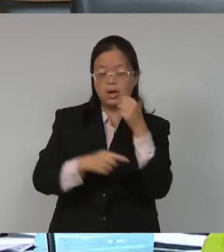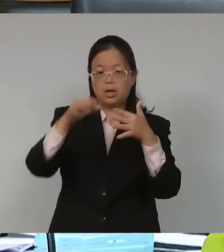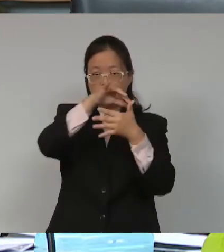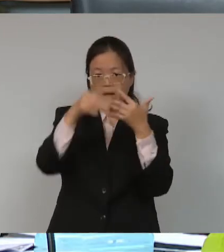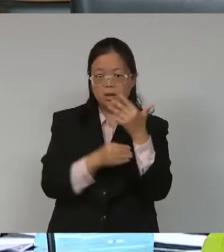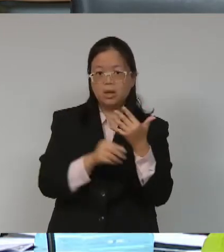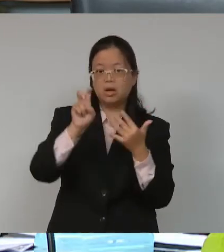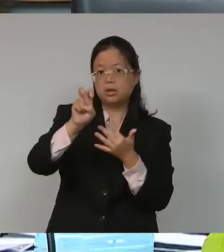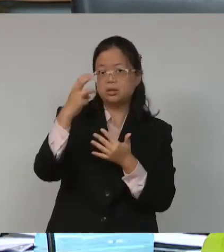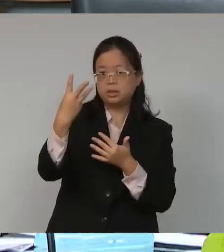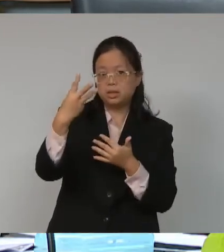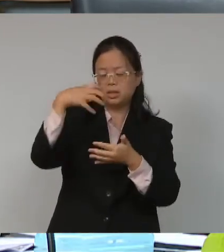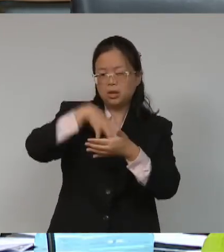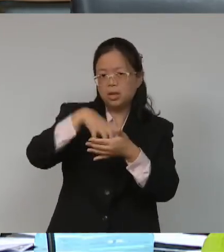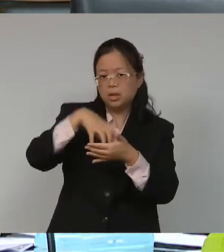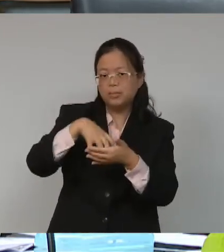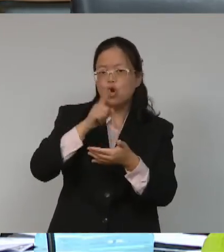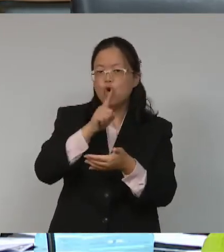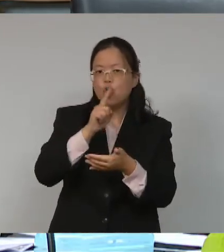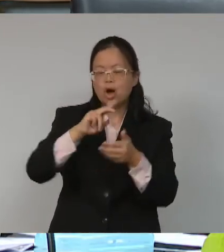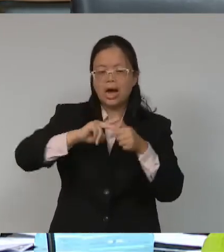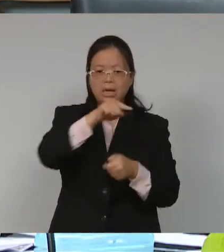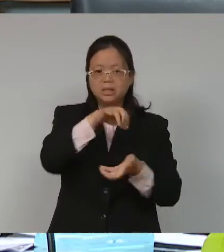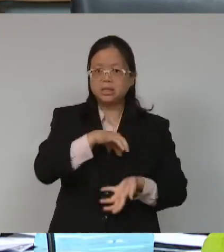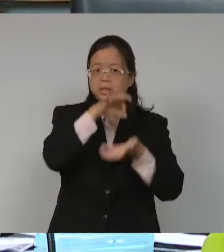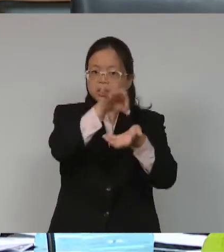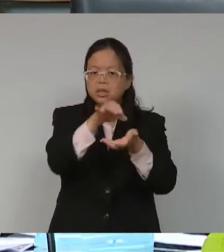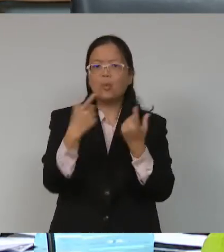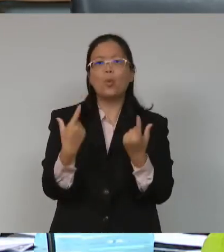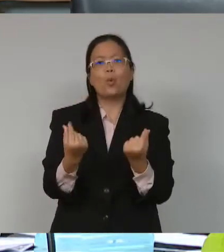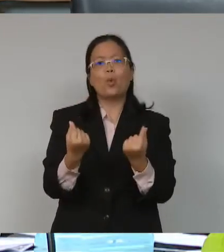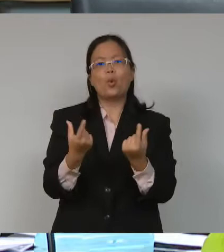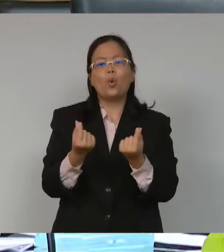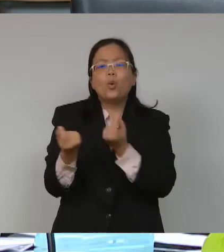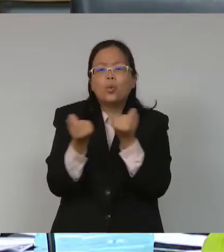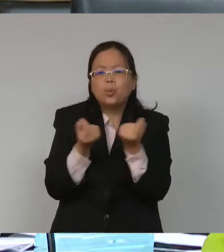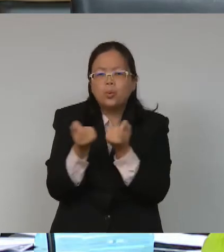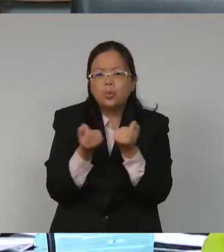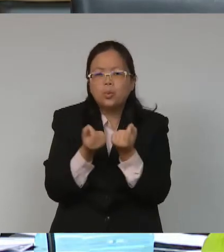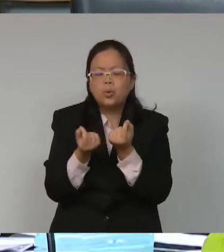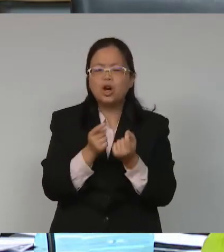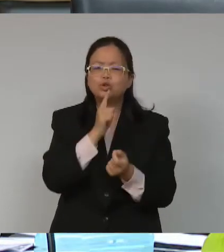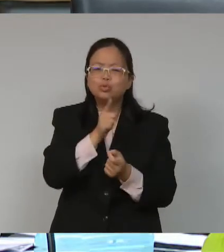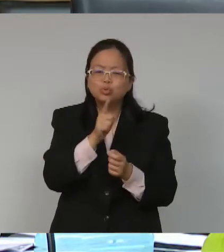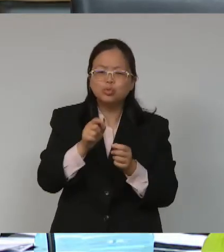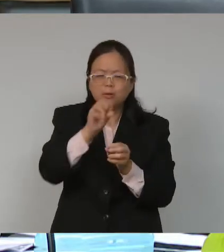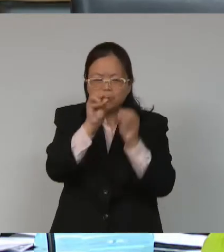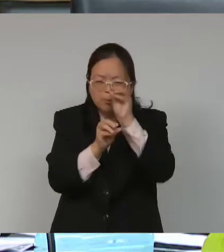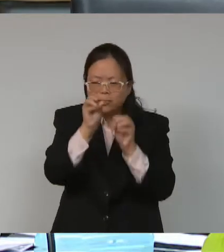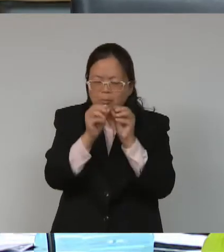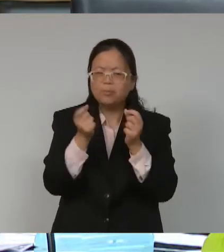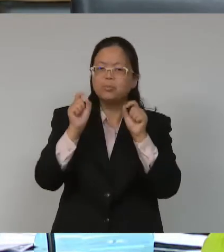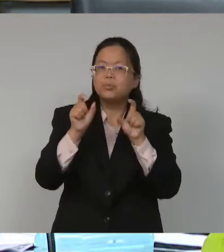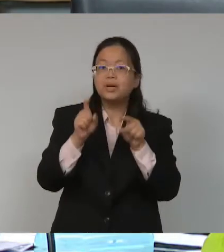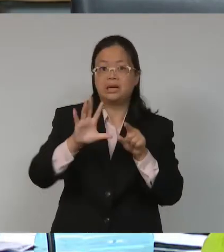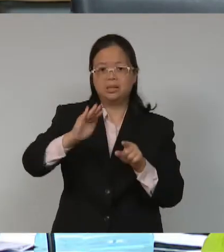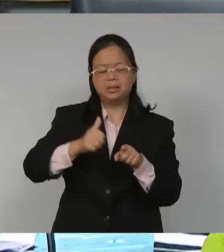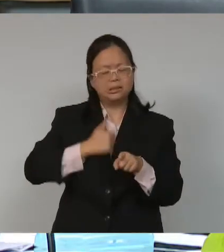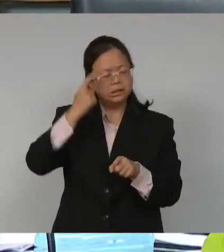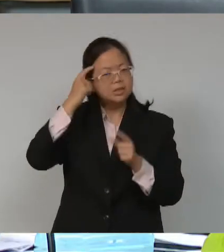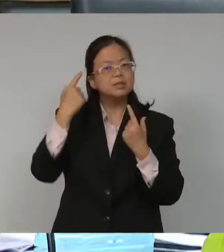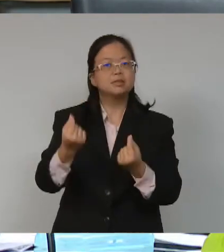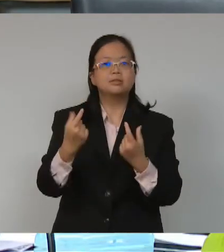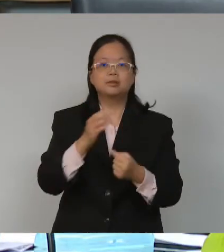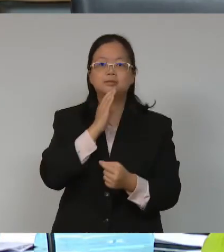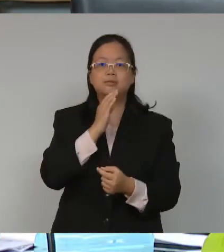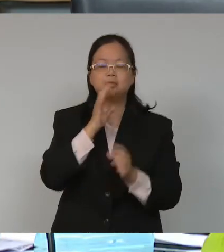样，只是表达方式稍微有一点出入而已。所以实际上啊，从这个条文可以看出来，它只是回复到原来